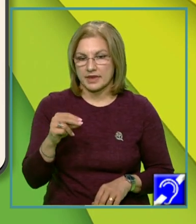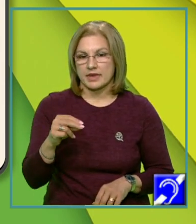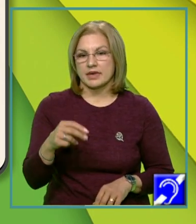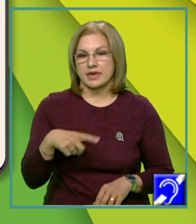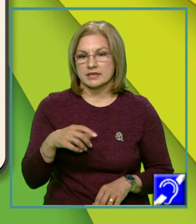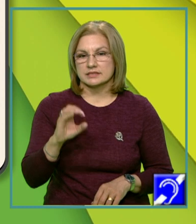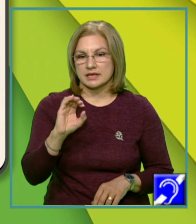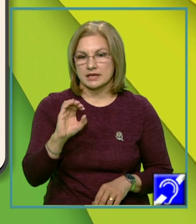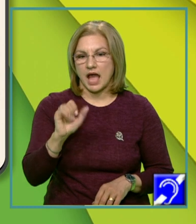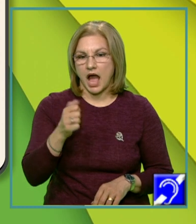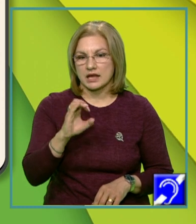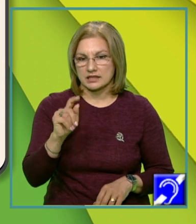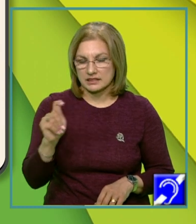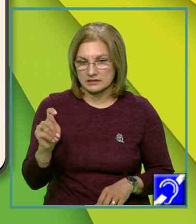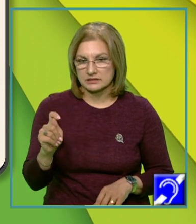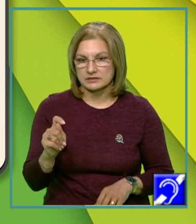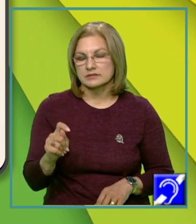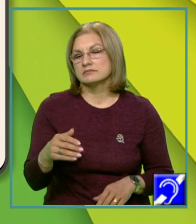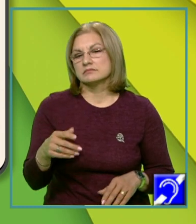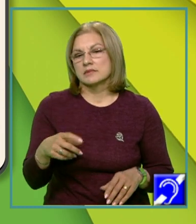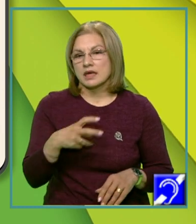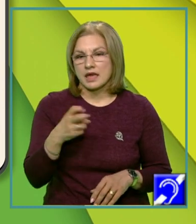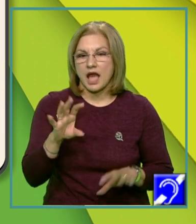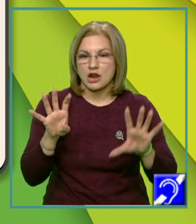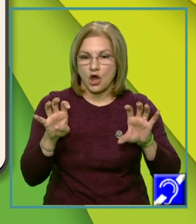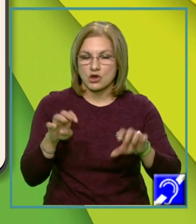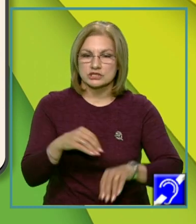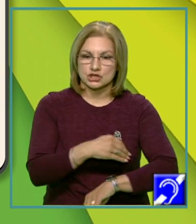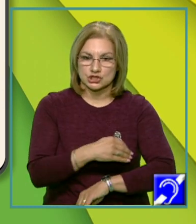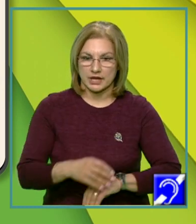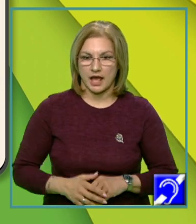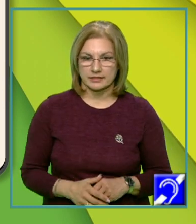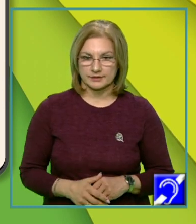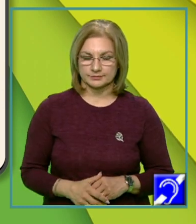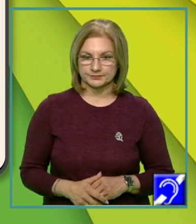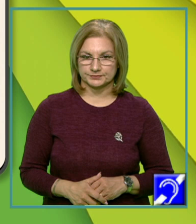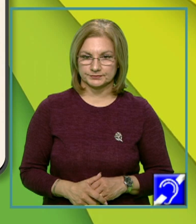a c t egal cu 90 de grade